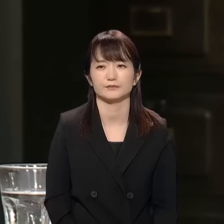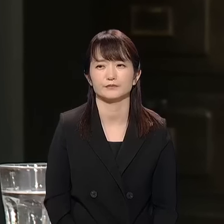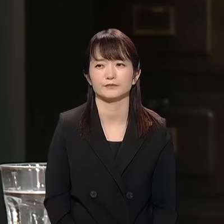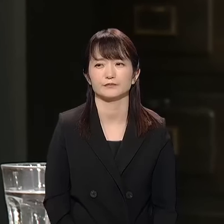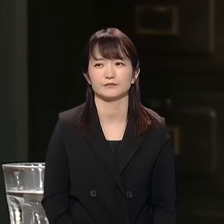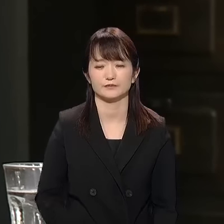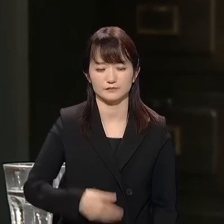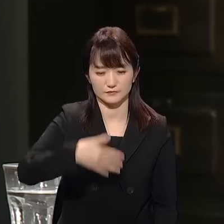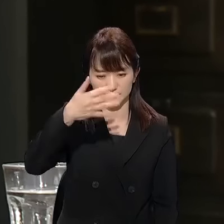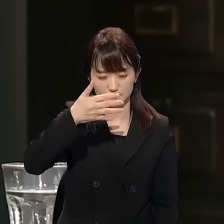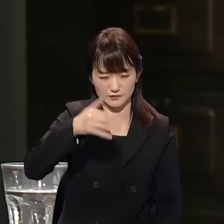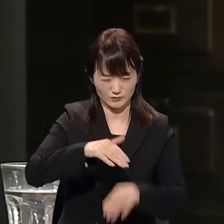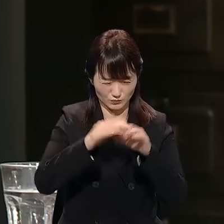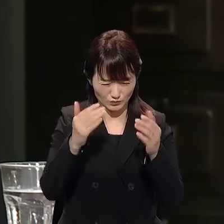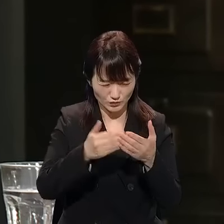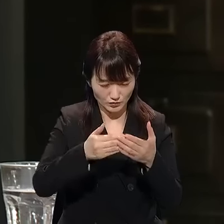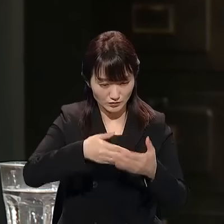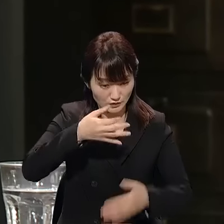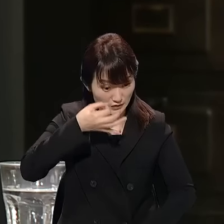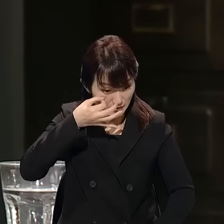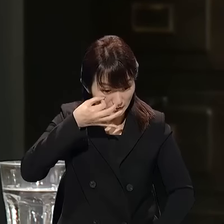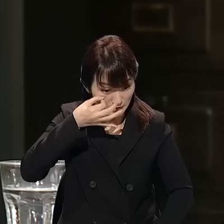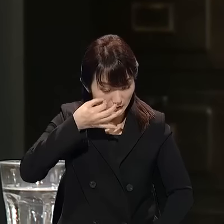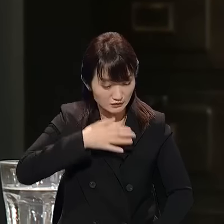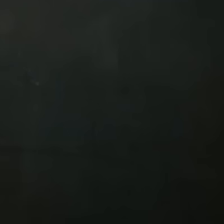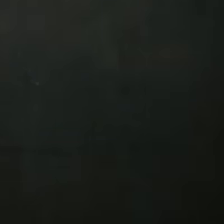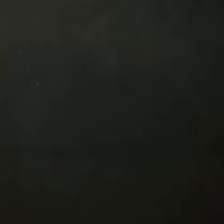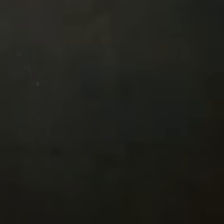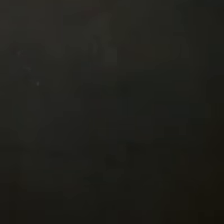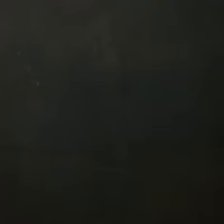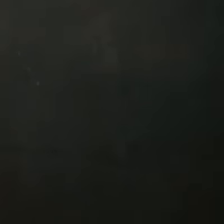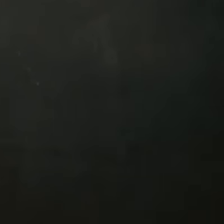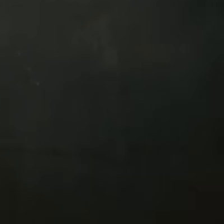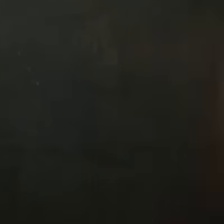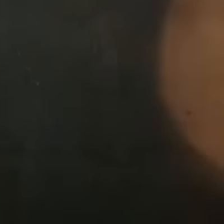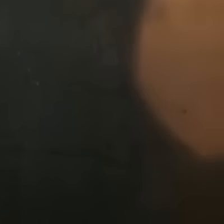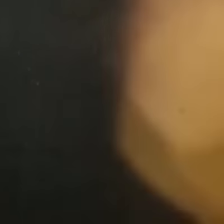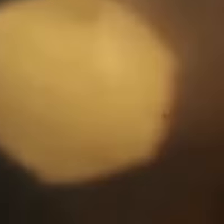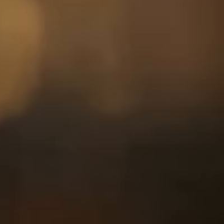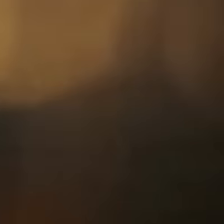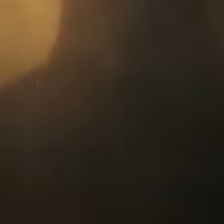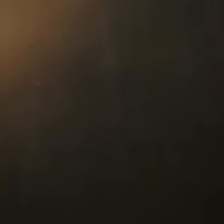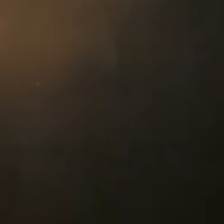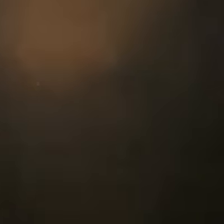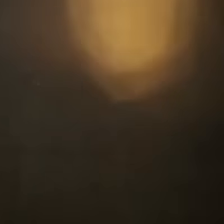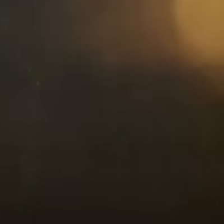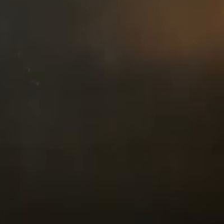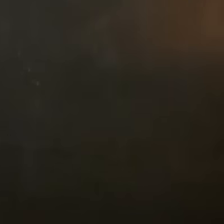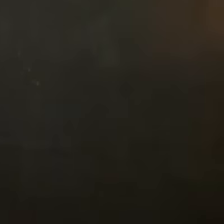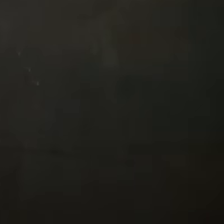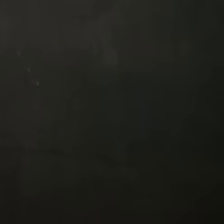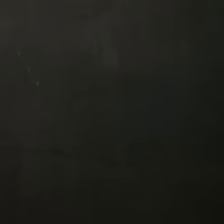원본 풀 버전을 받는데 너무 충격을 받아서요 C